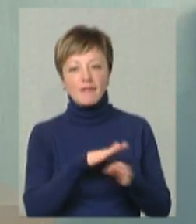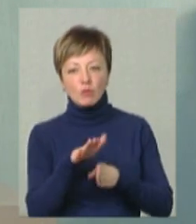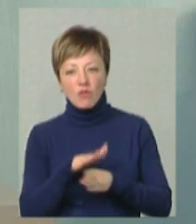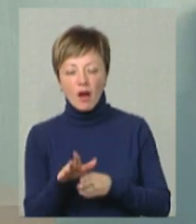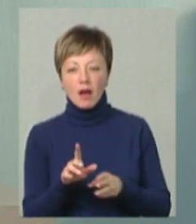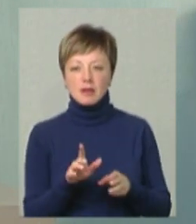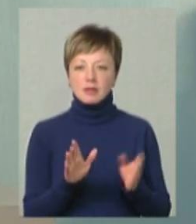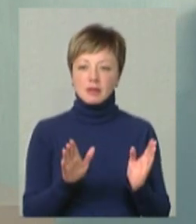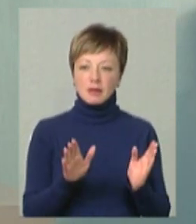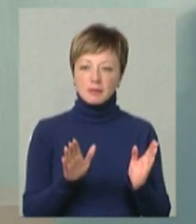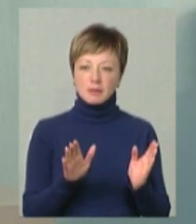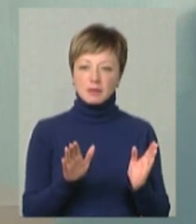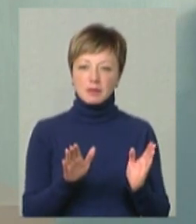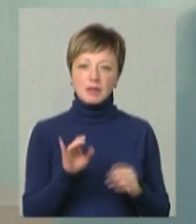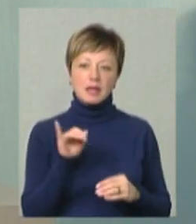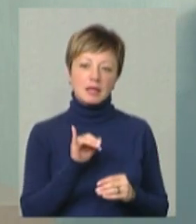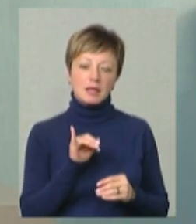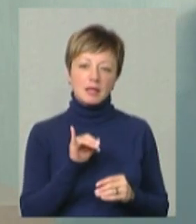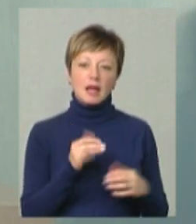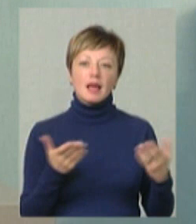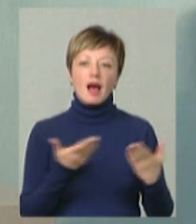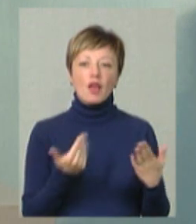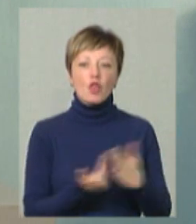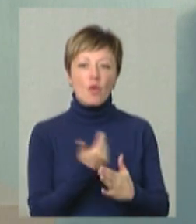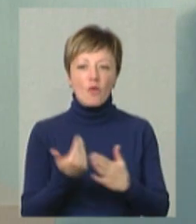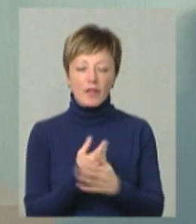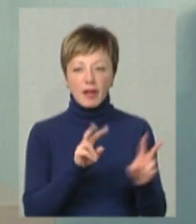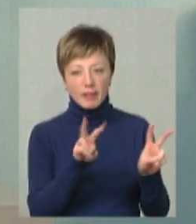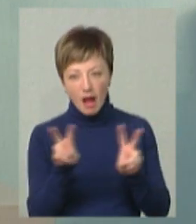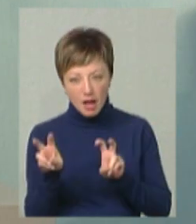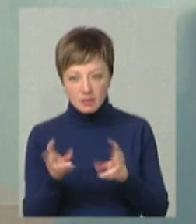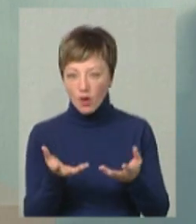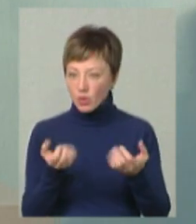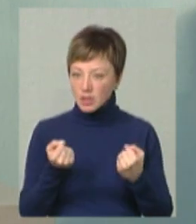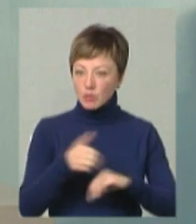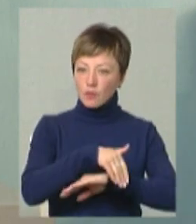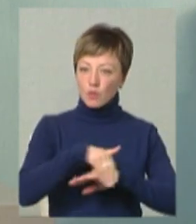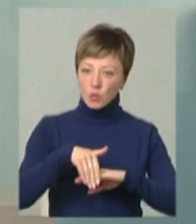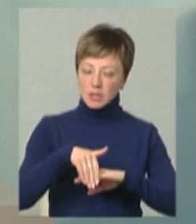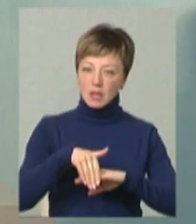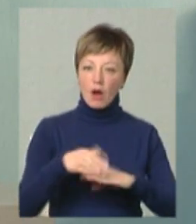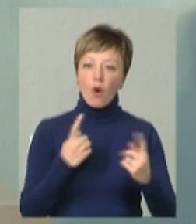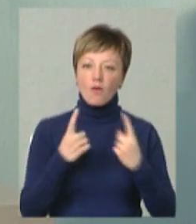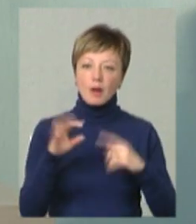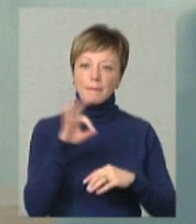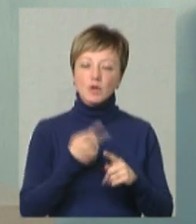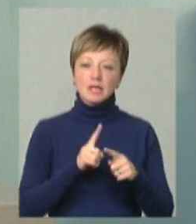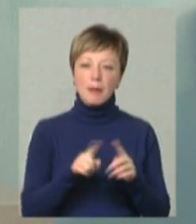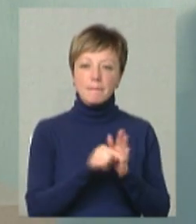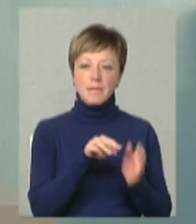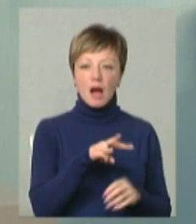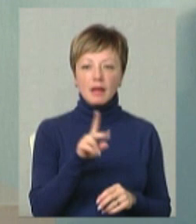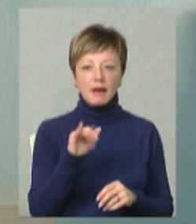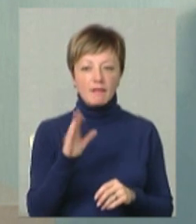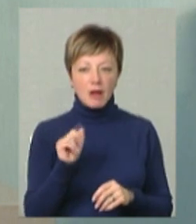відбувається, і які нові назви отримують вулиці. Говорили ми про це з Михайлом